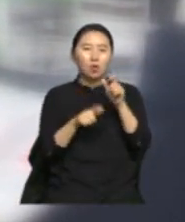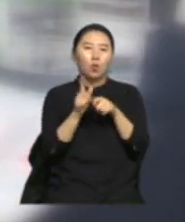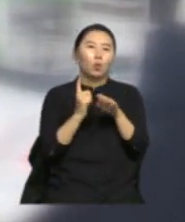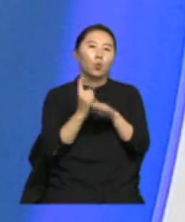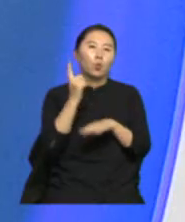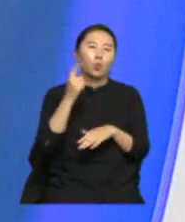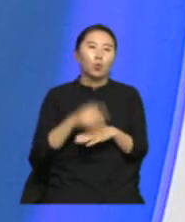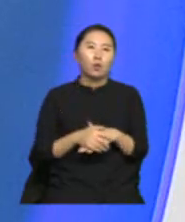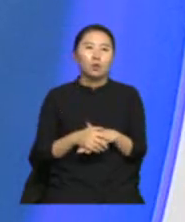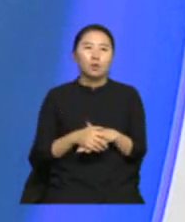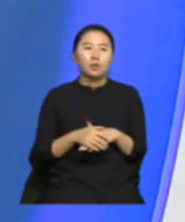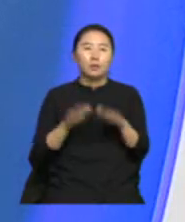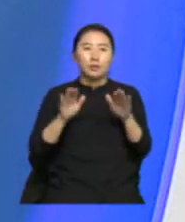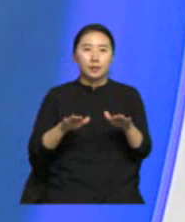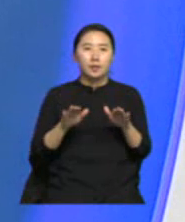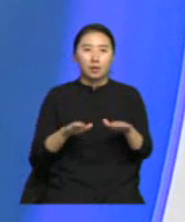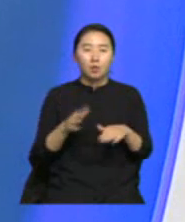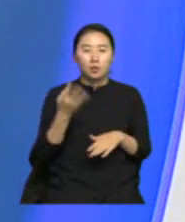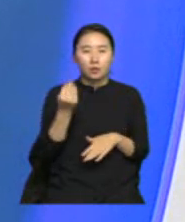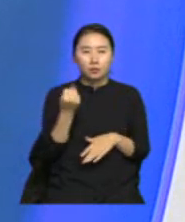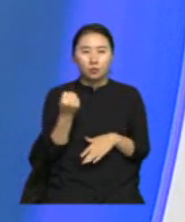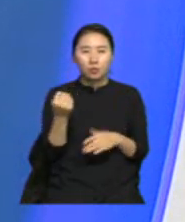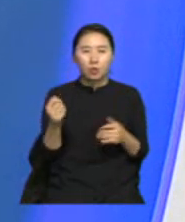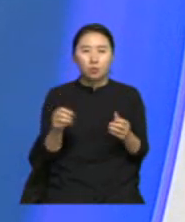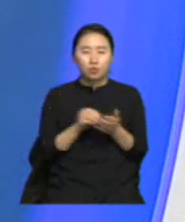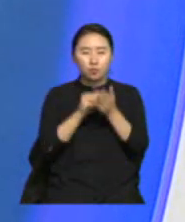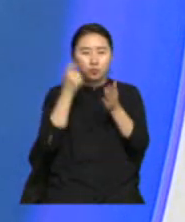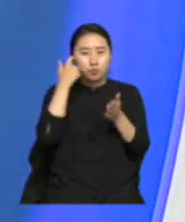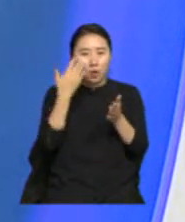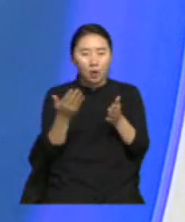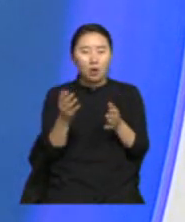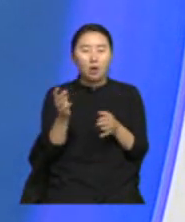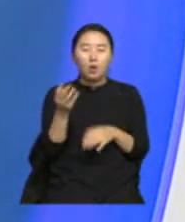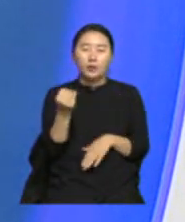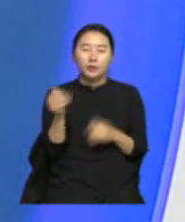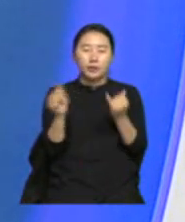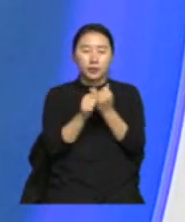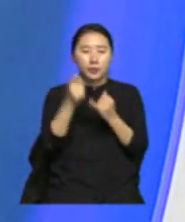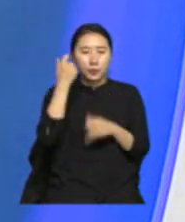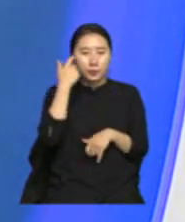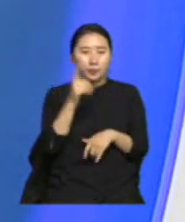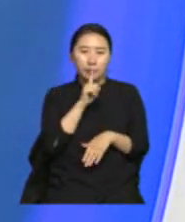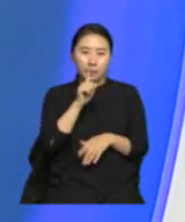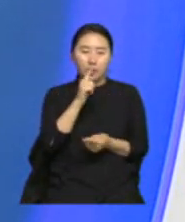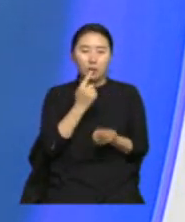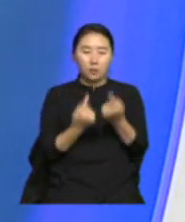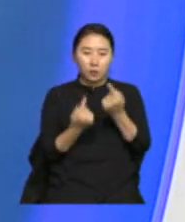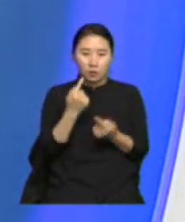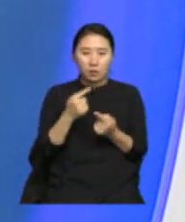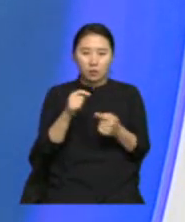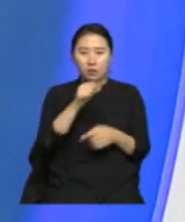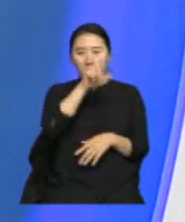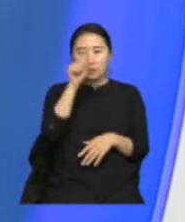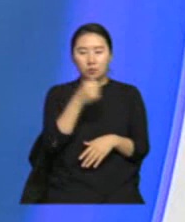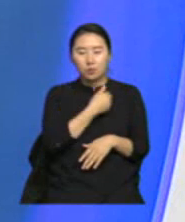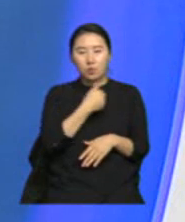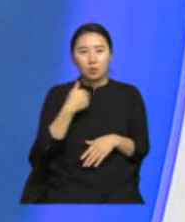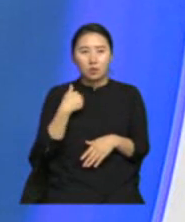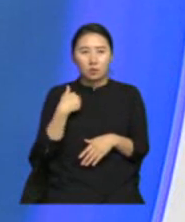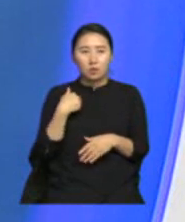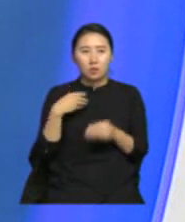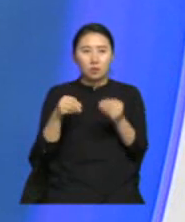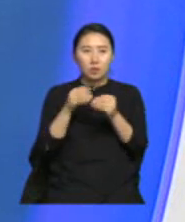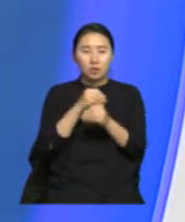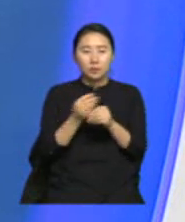측정됐는데요. 이번 추석에는 언제 취업하니, 결혼은 언제쯤 할 거니 같은 말보다는 보름달같이 풍요로운